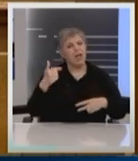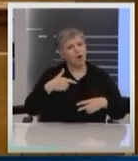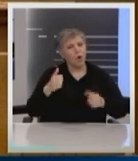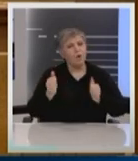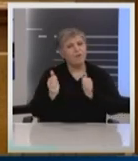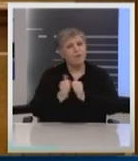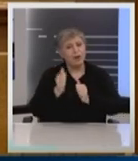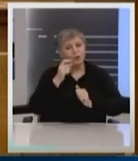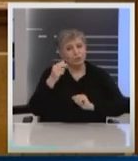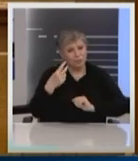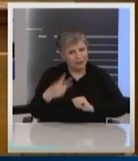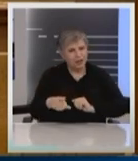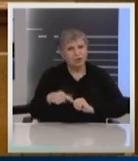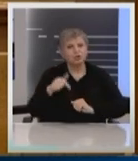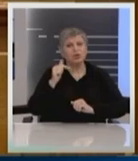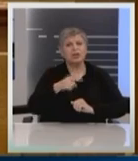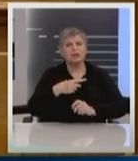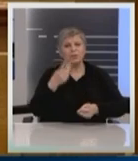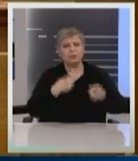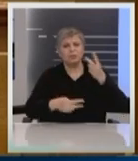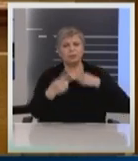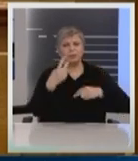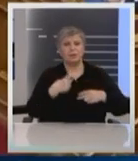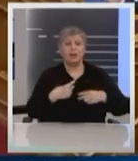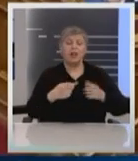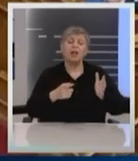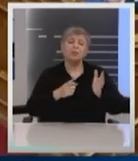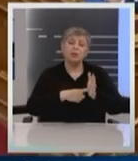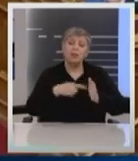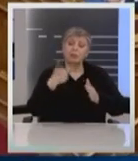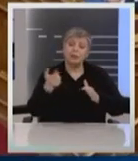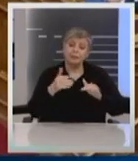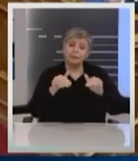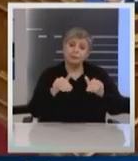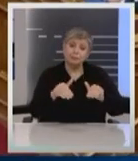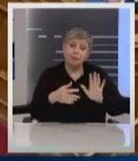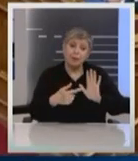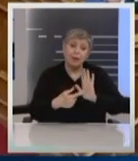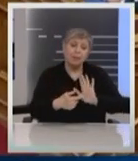πειράζει. Δεν πειράζει. Πρέπει να δείξεις ότι είσαι βασιλικότερος του βασιλέως.